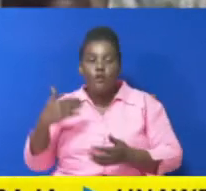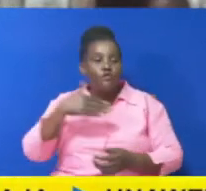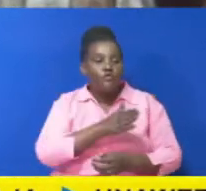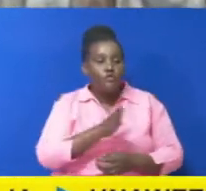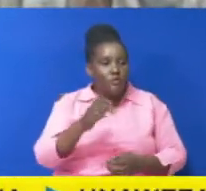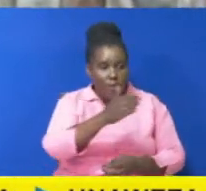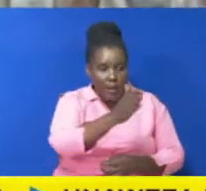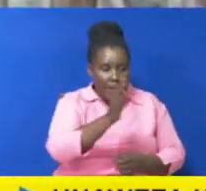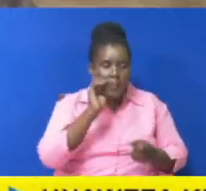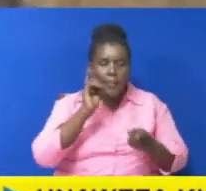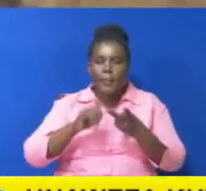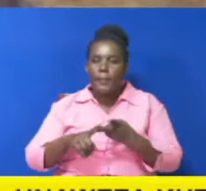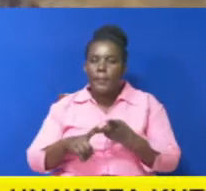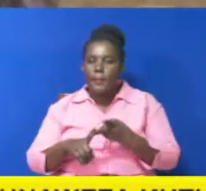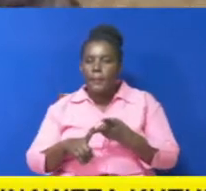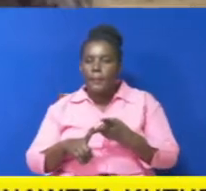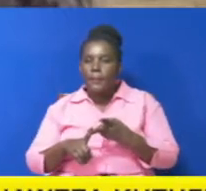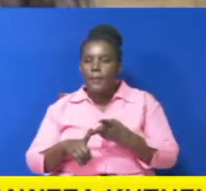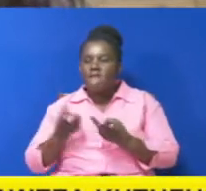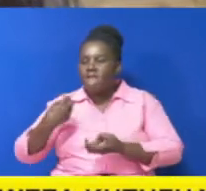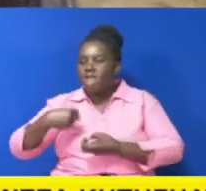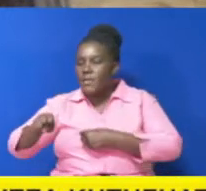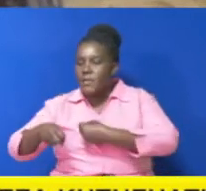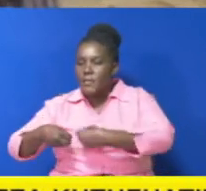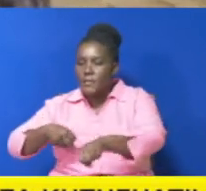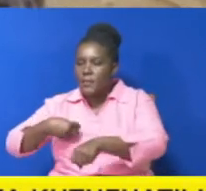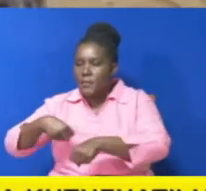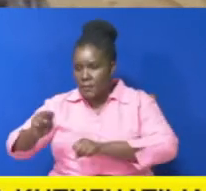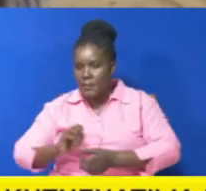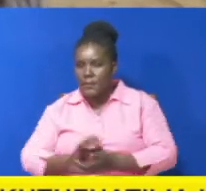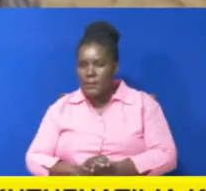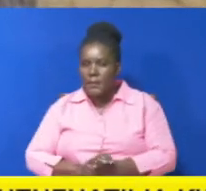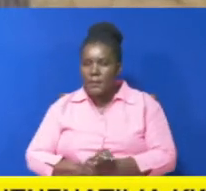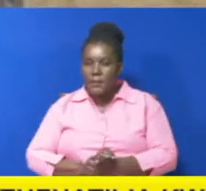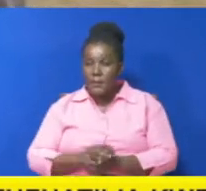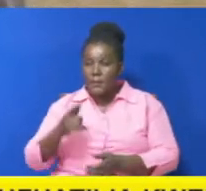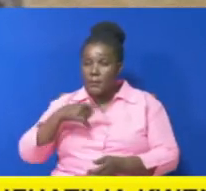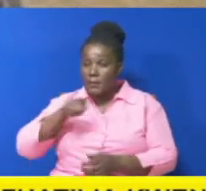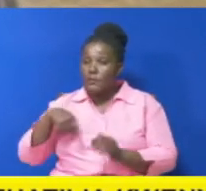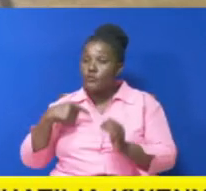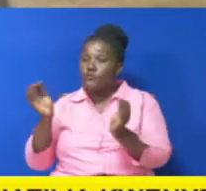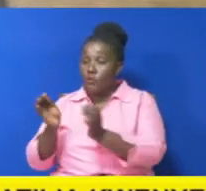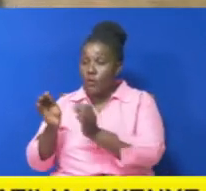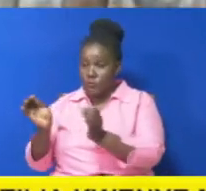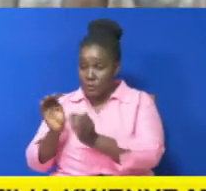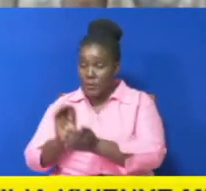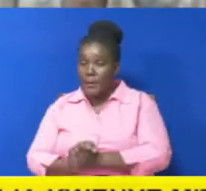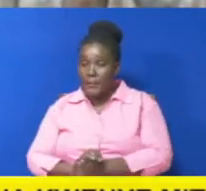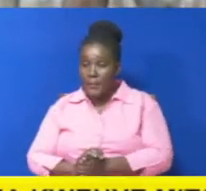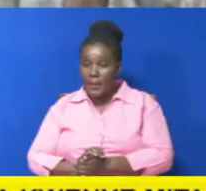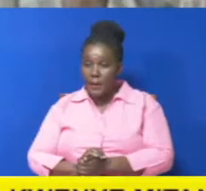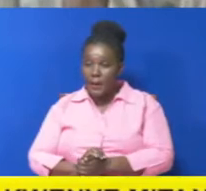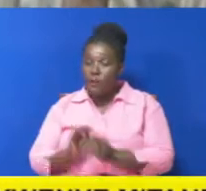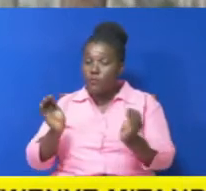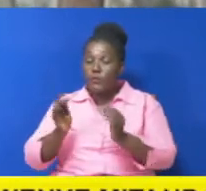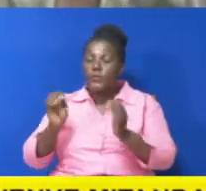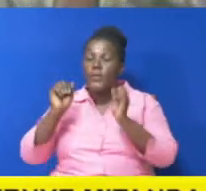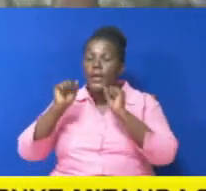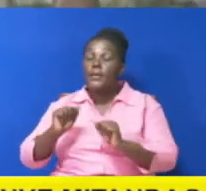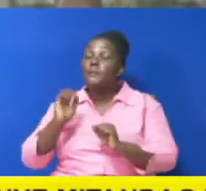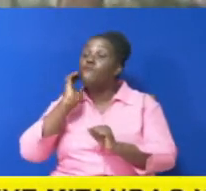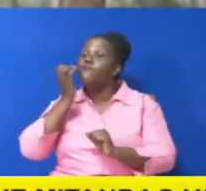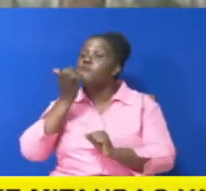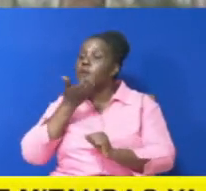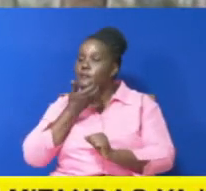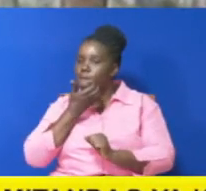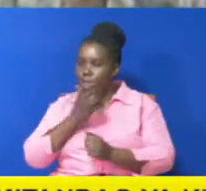nyoka na wanyama kama fisi ni wanyama hatari ambao kuwatunza kunahitaji uwe na